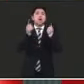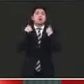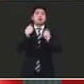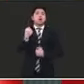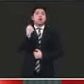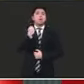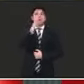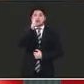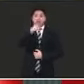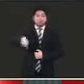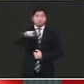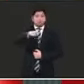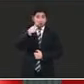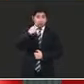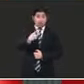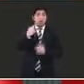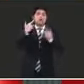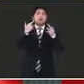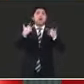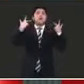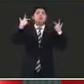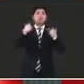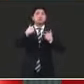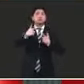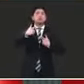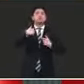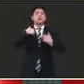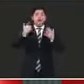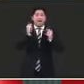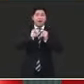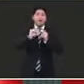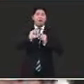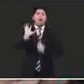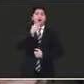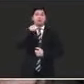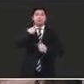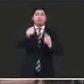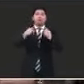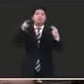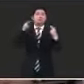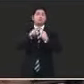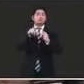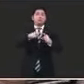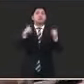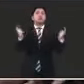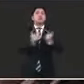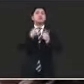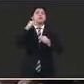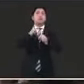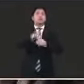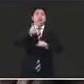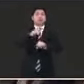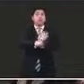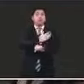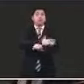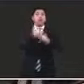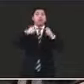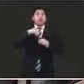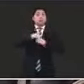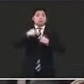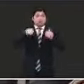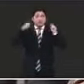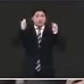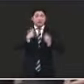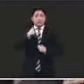isimlerden oluşan yabancı iktisatçılarla bir araya geldik bu toplantıda hem ülkemizde uyguladığımız